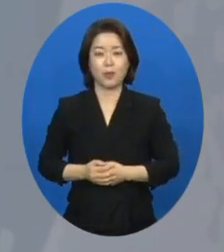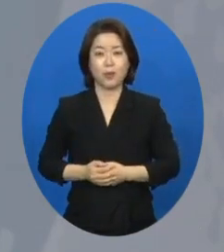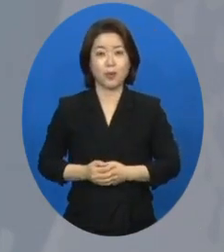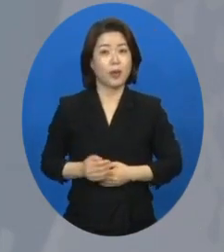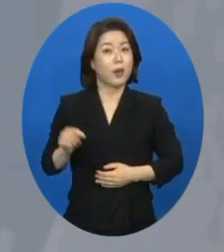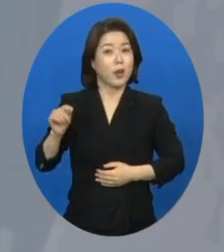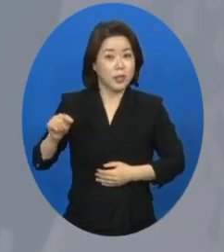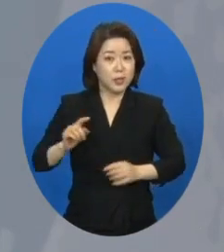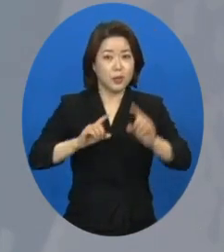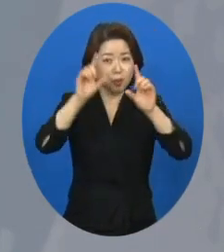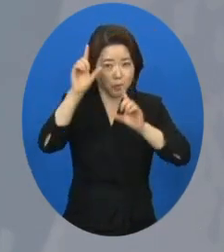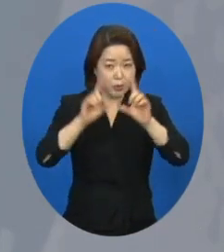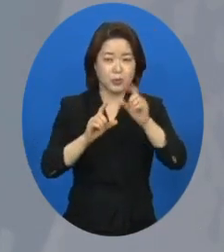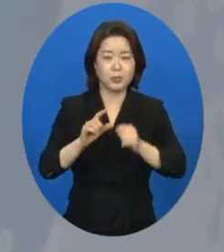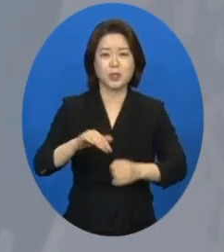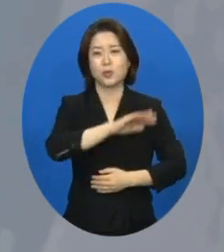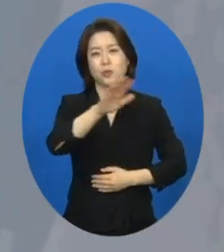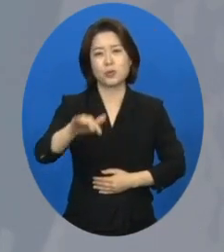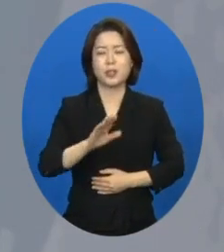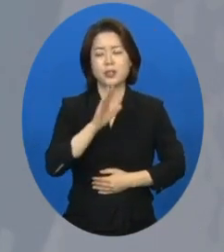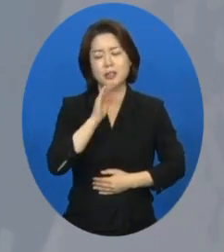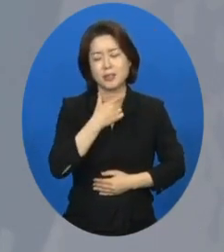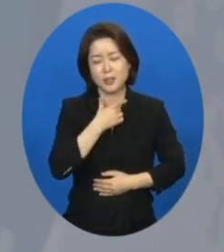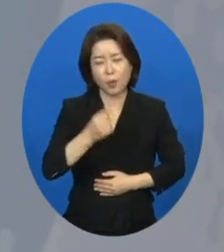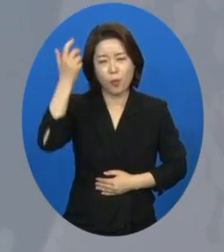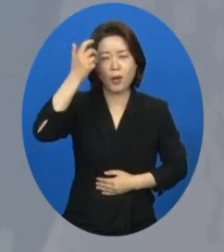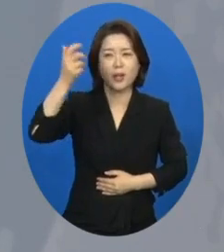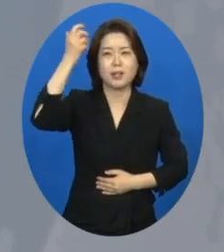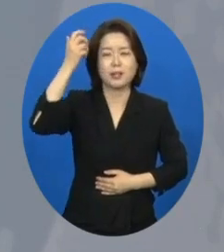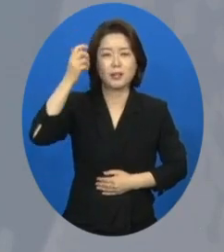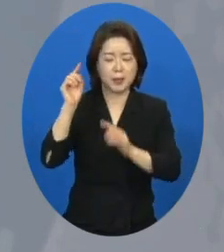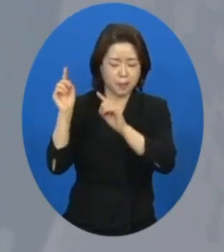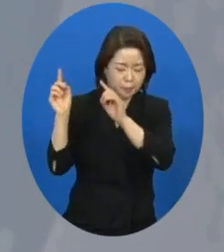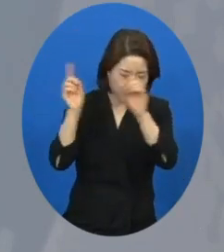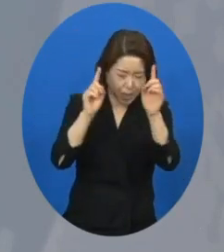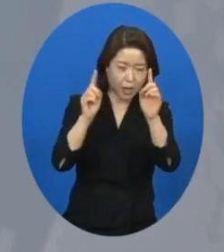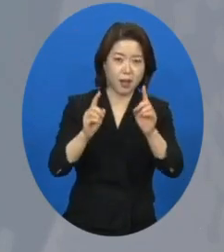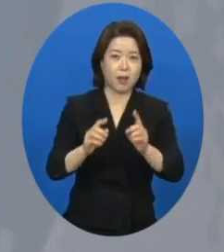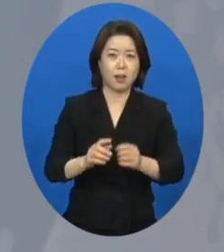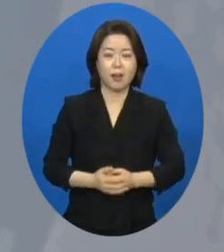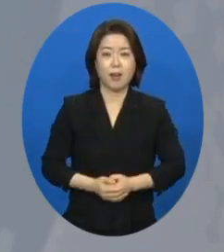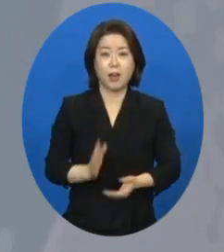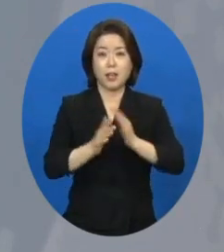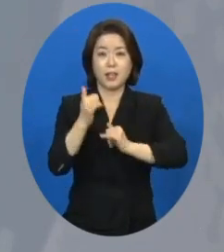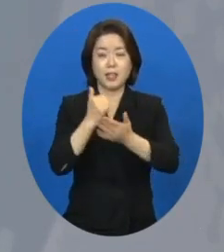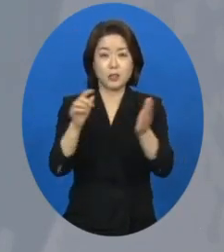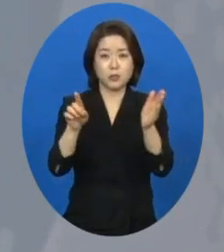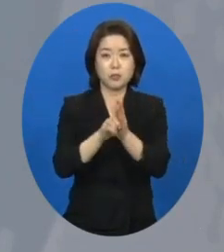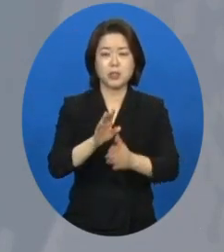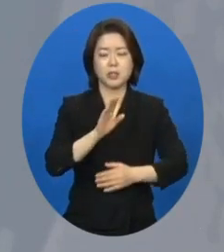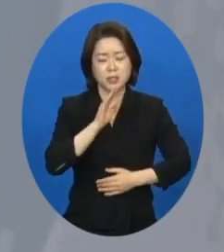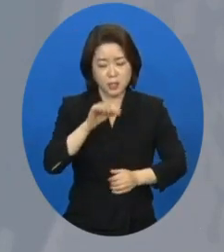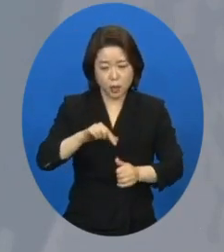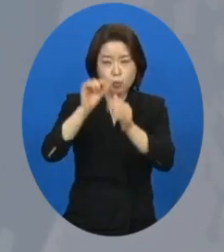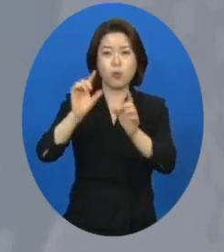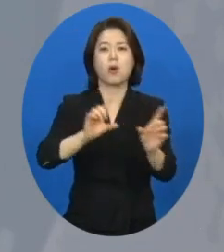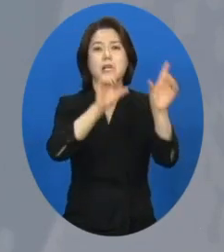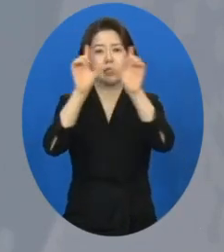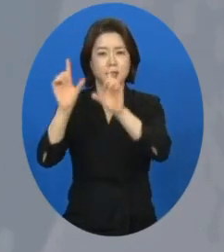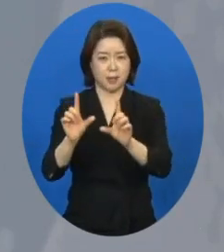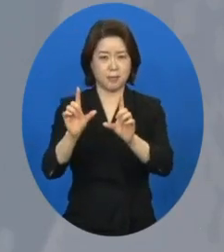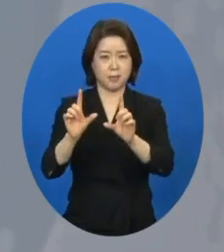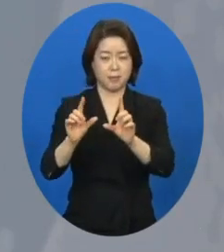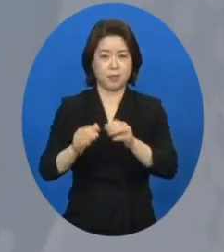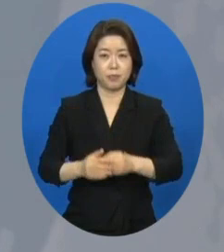이것이 진짜 우리가 정말 원하는 영적인 각성이에요. 예수를 믿는 진정한 구원의 삶이라고요.